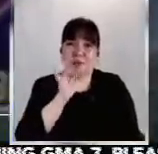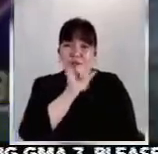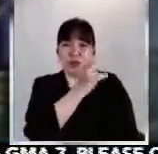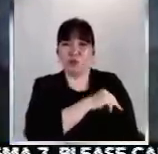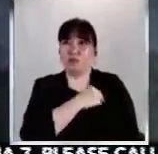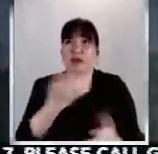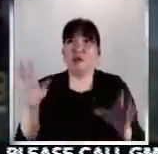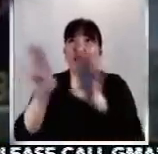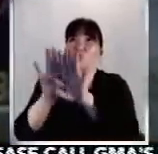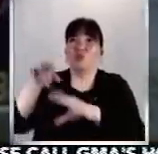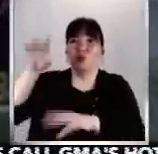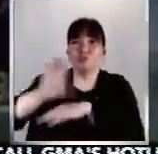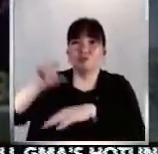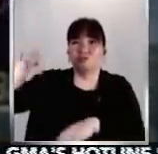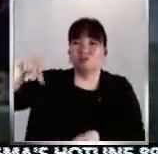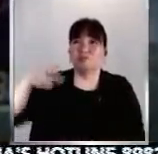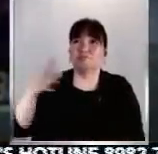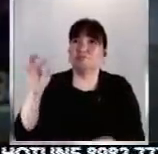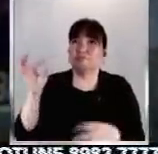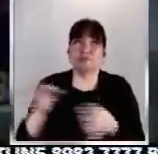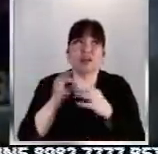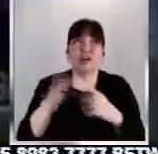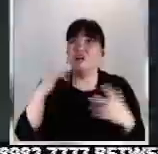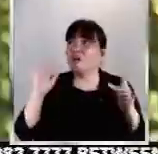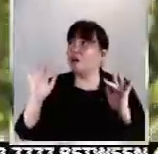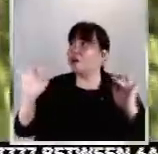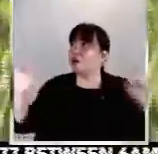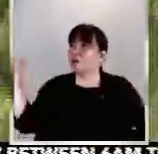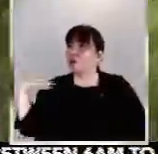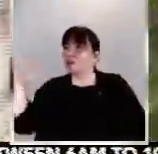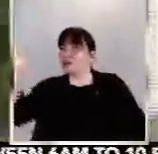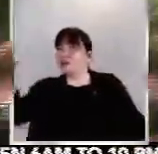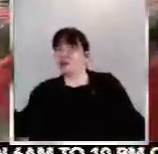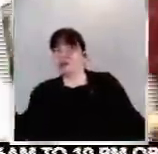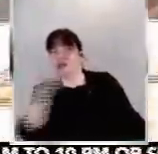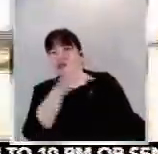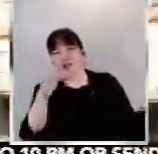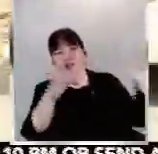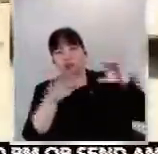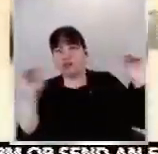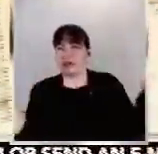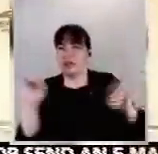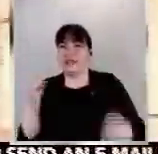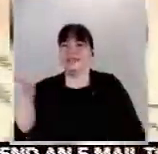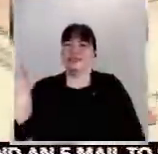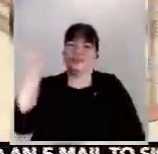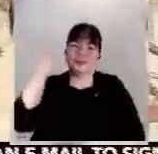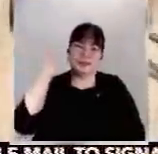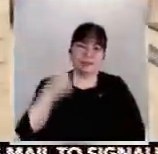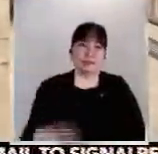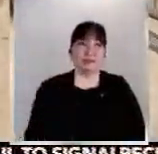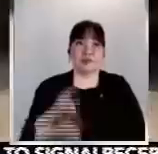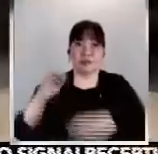po, malungkot po. Kaya pala walang sasakyan na anon, tagal namin naghintay. Pagsikat ng araw, mabigat na ang